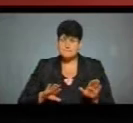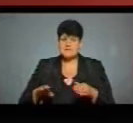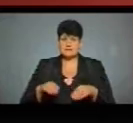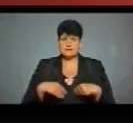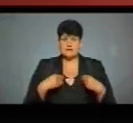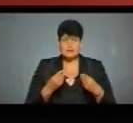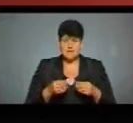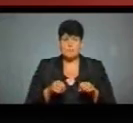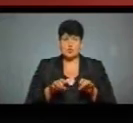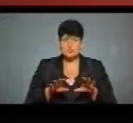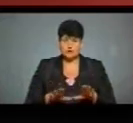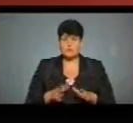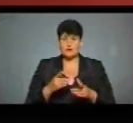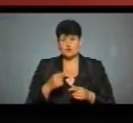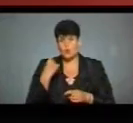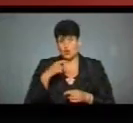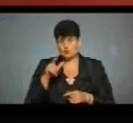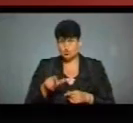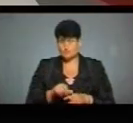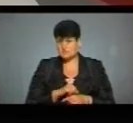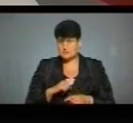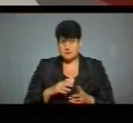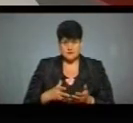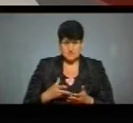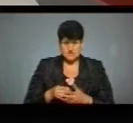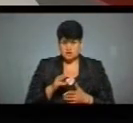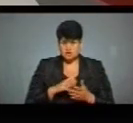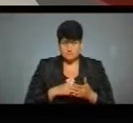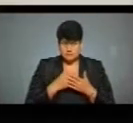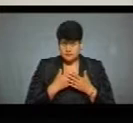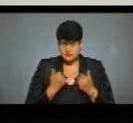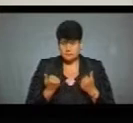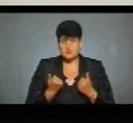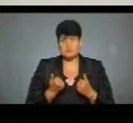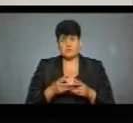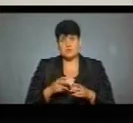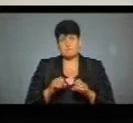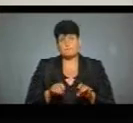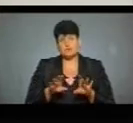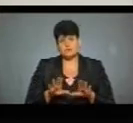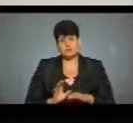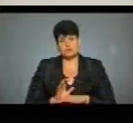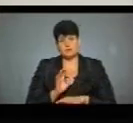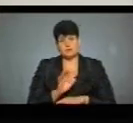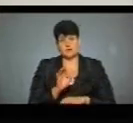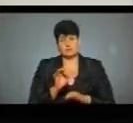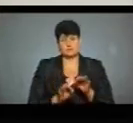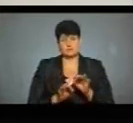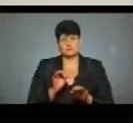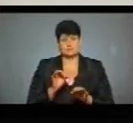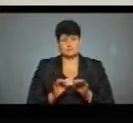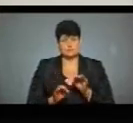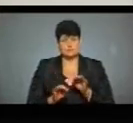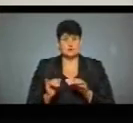постанови, якщо особа добровільно не сплачує штраф, ця постанова надсилається до органів виконавчої служби